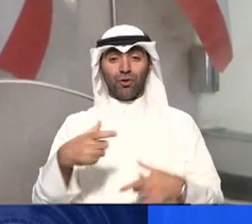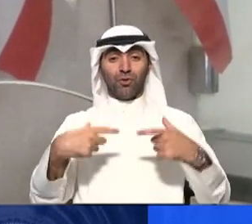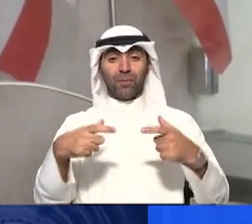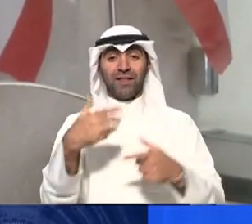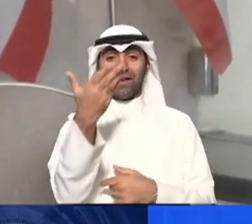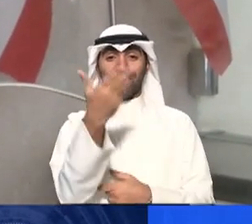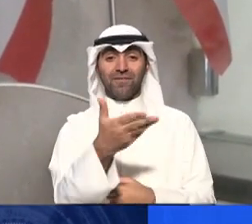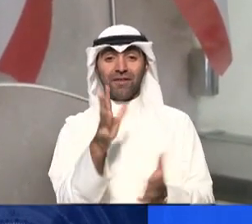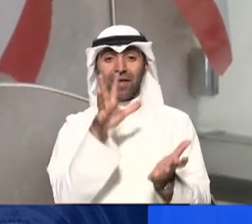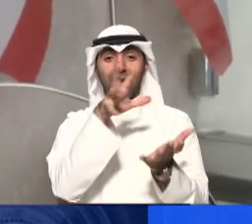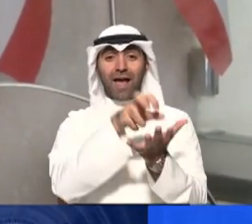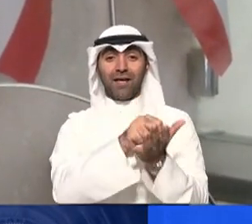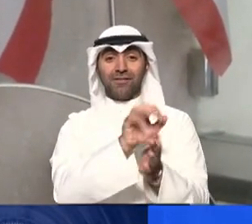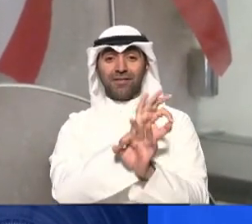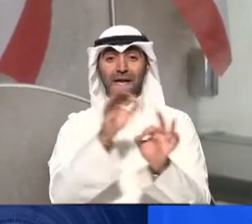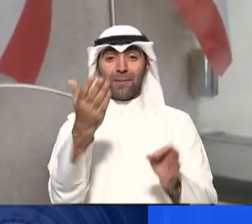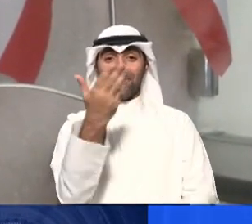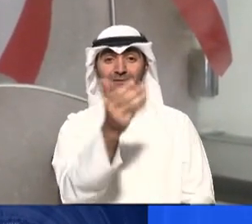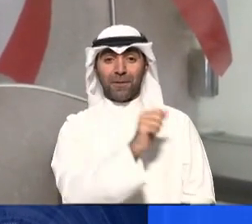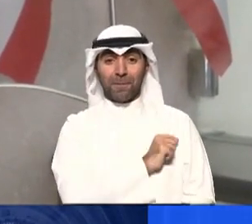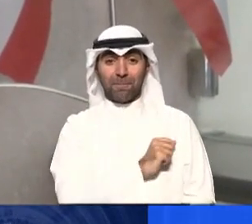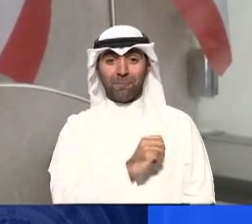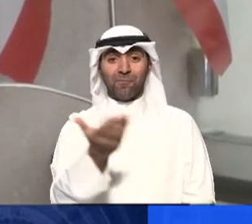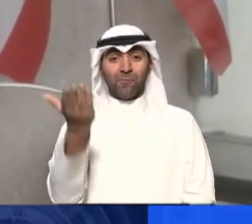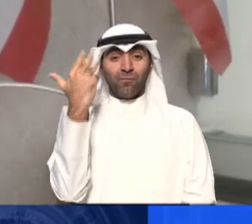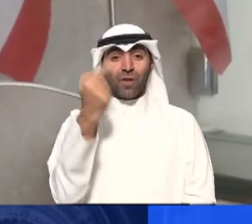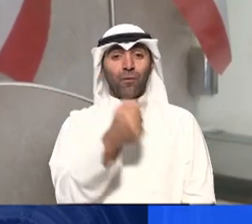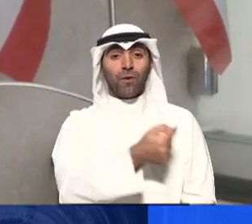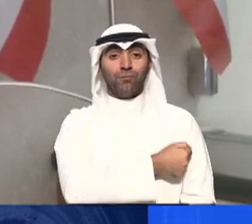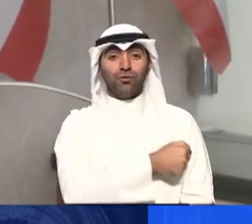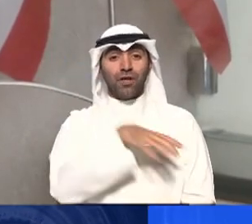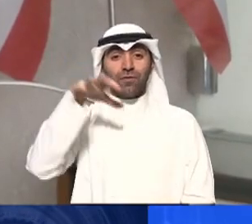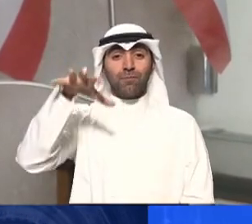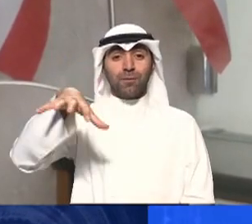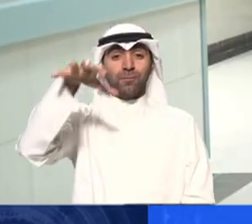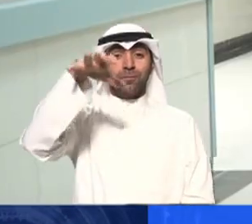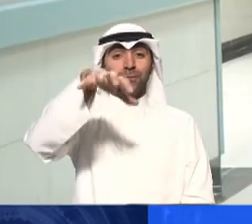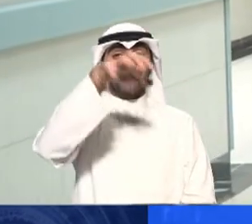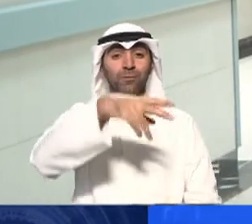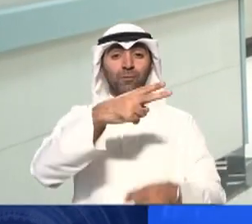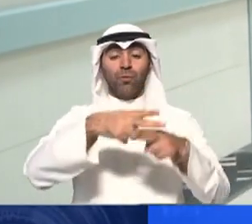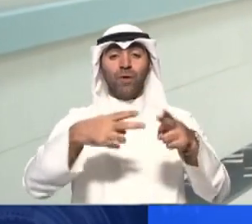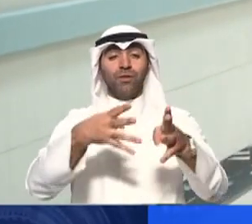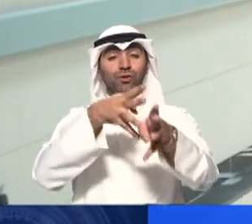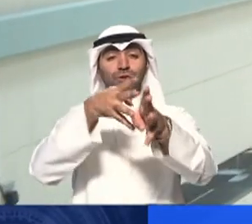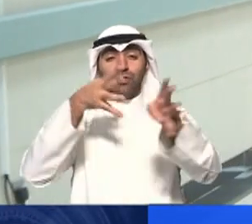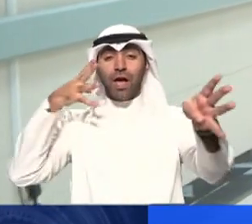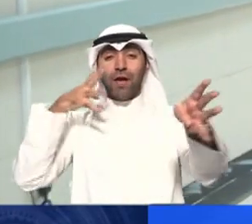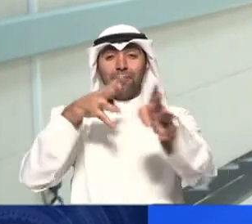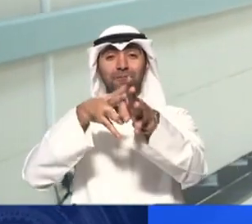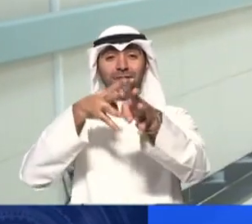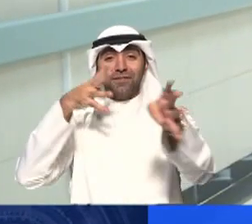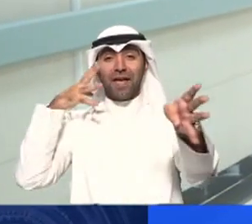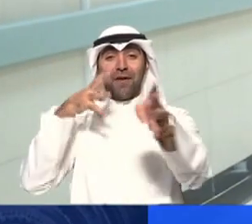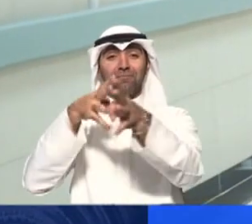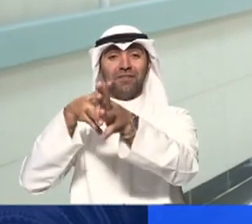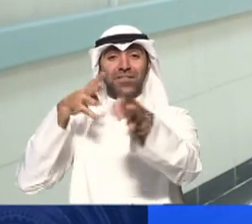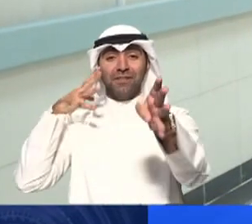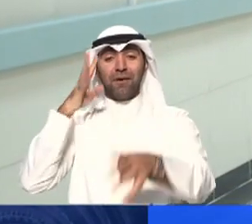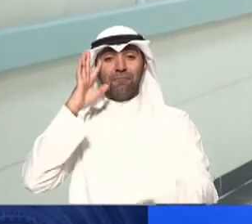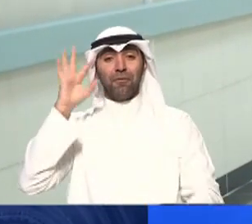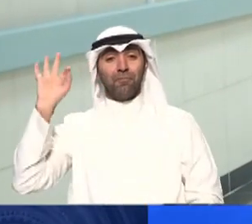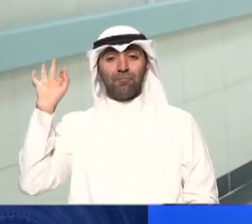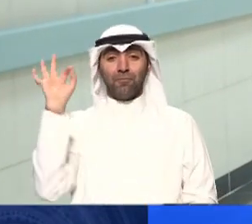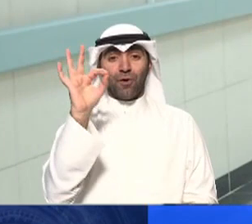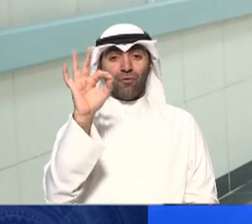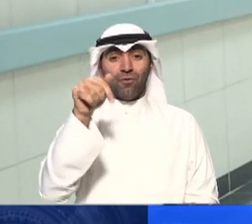وزحمة المستوصفات، فيكون أفضل الاستمرار في العملية هذه. حاليا أغلب المراكز توقف العمل